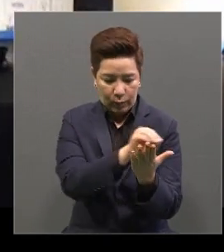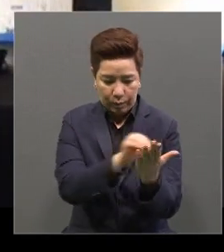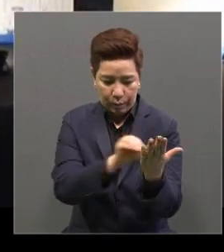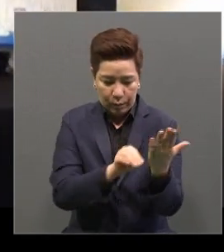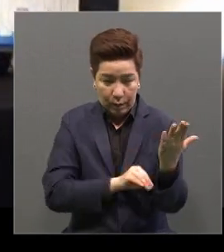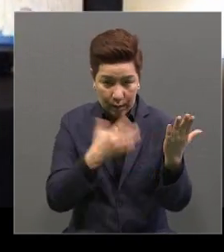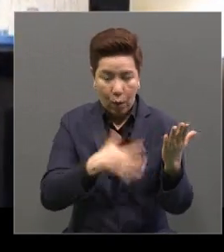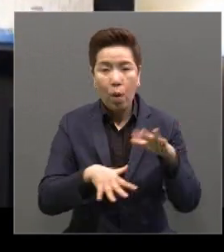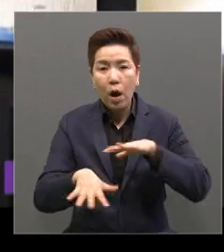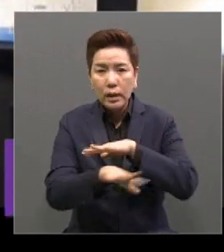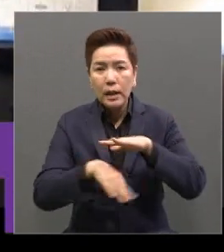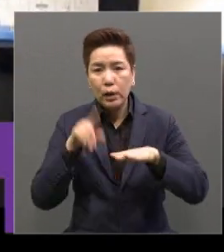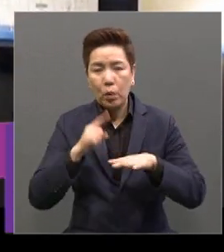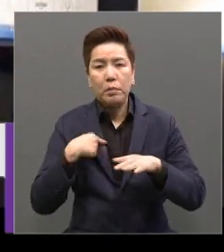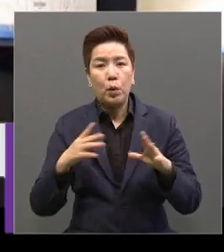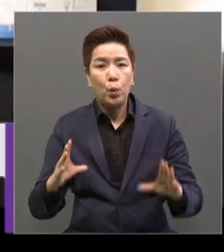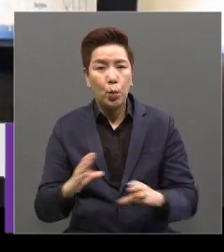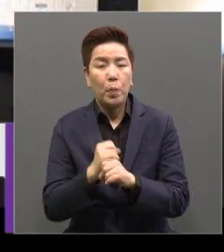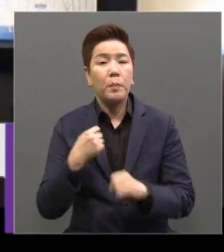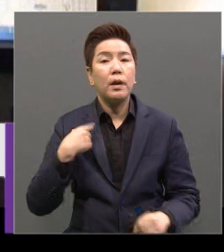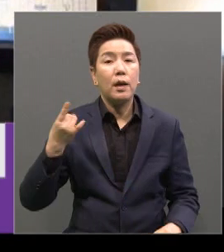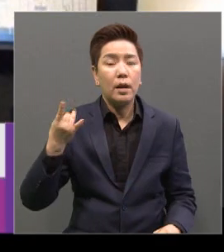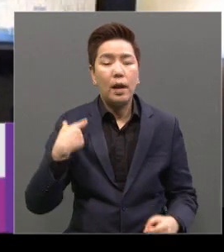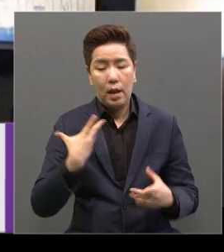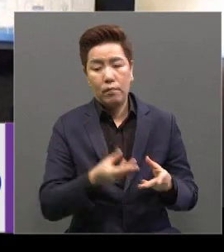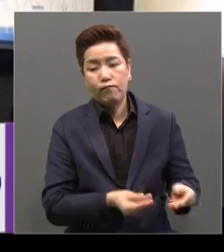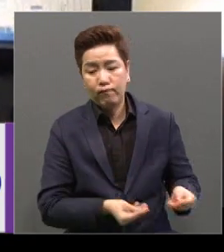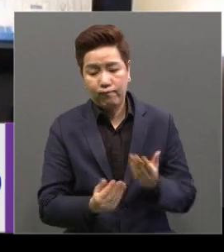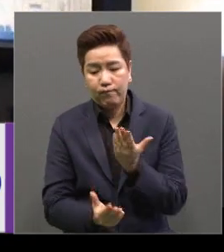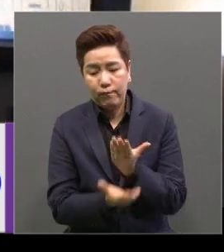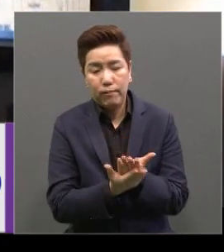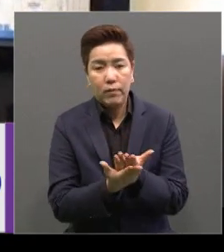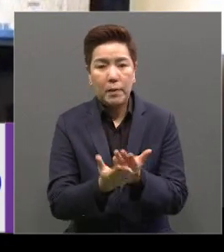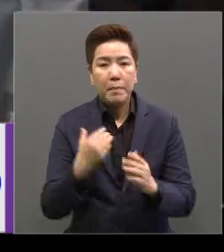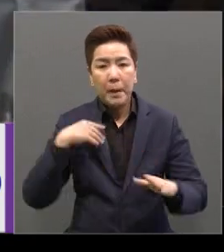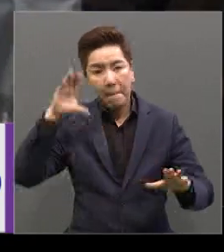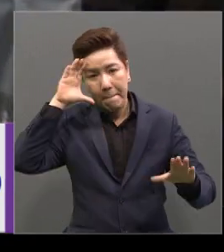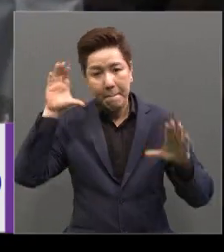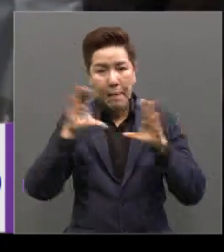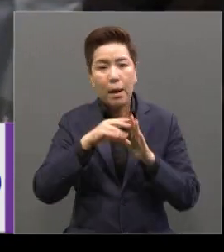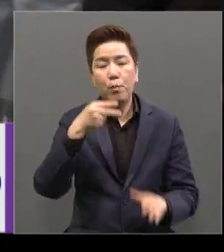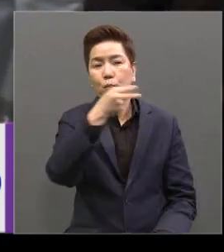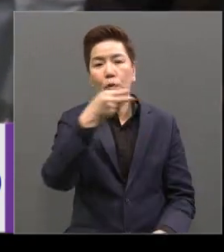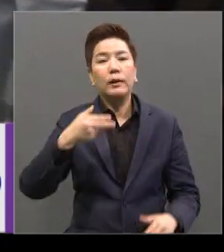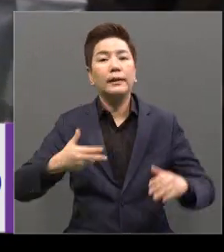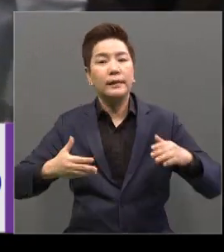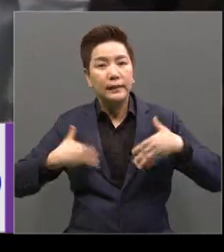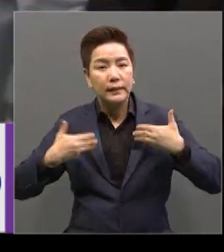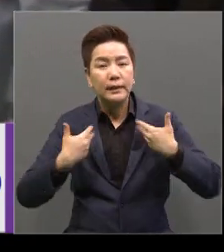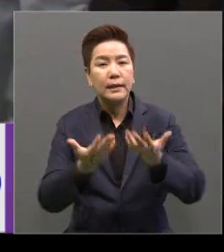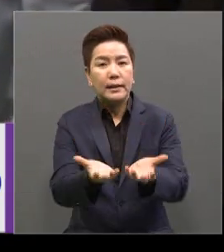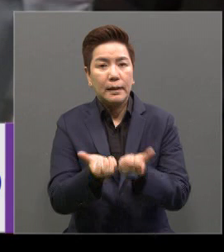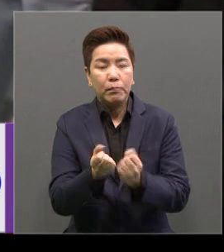ตัวพร้อมกับยื่นหลักฐานที่ประกอบการรายงานตัวขณะเดียวกันนะครับเจ้าหน้าที่ก็ได้มีการติดตั้งป้ายข้อความยินดีต้อนรับ